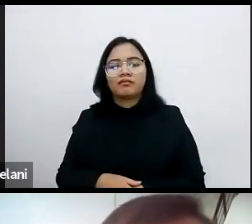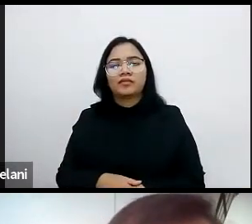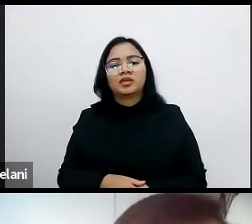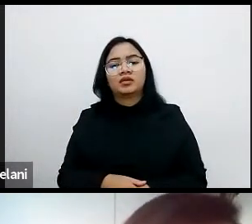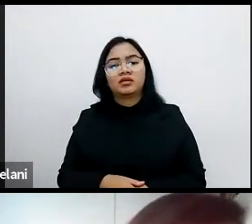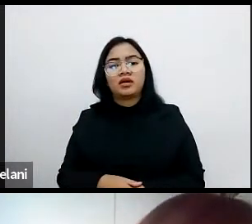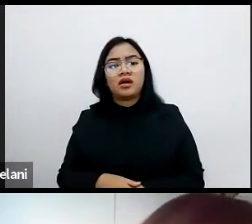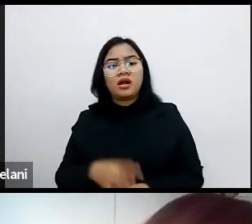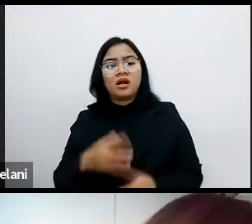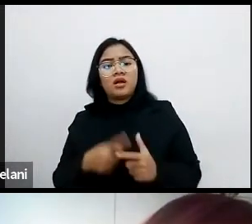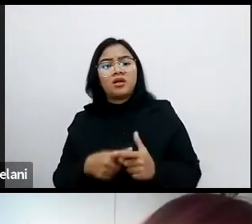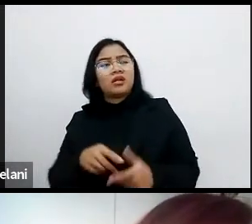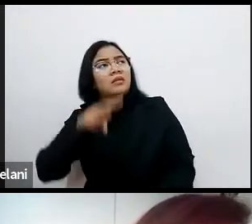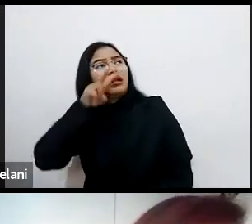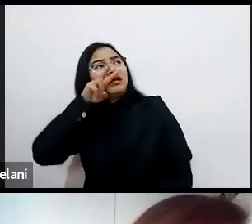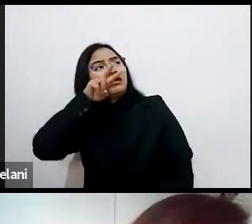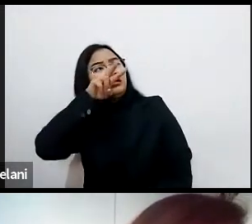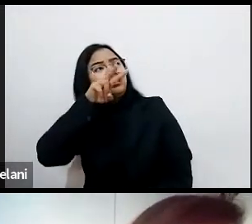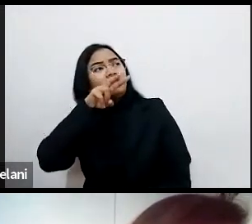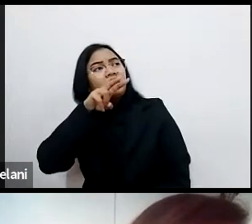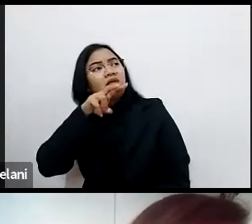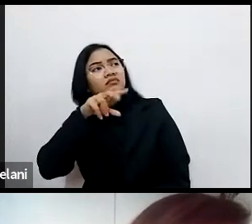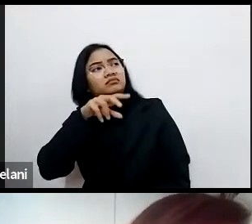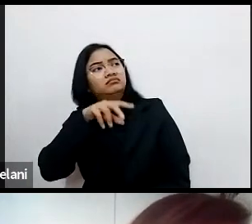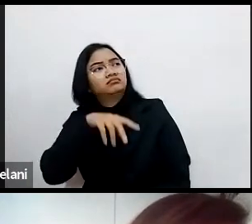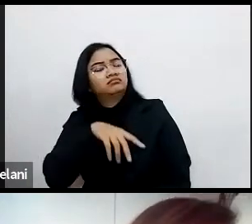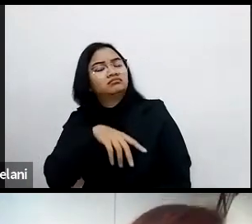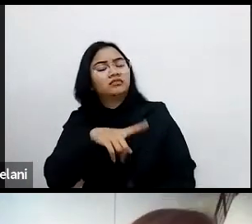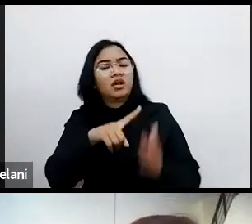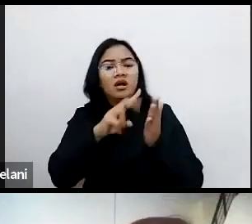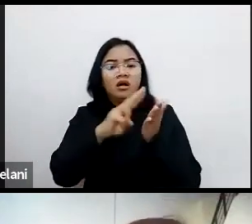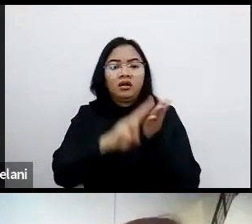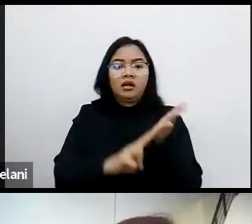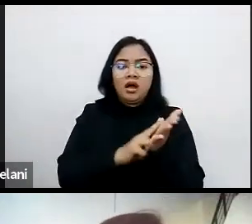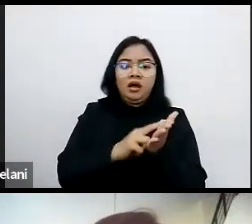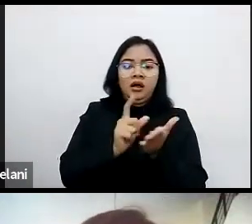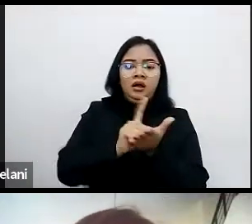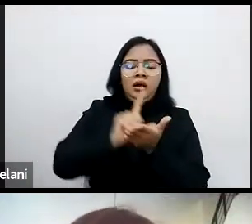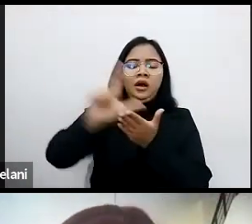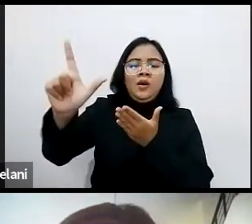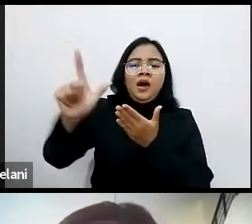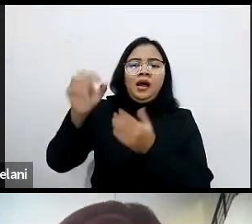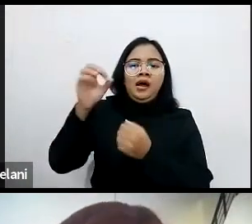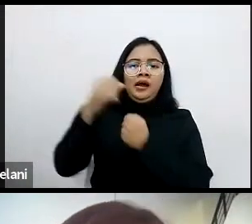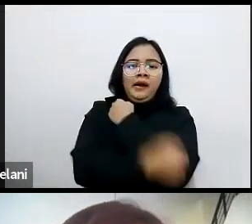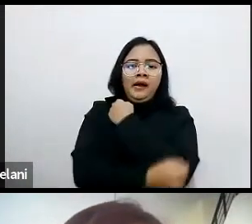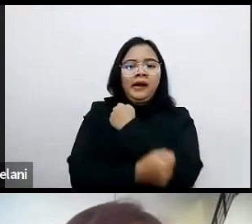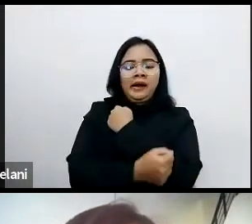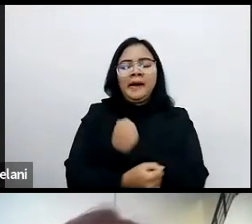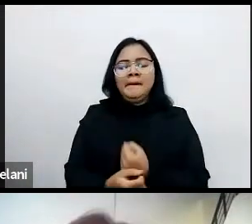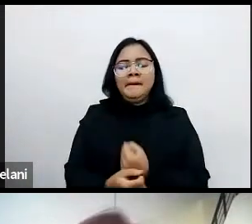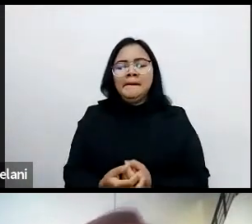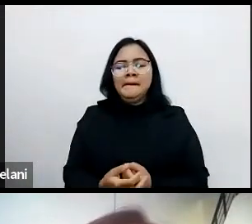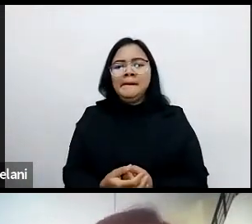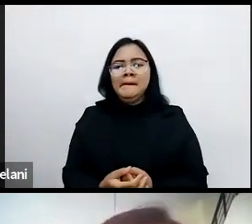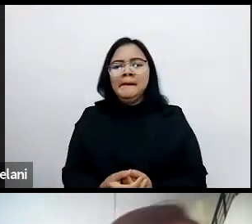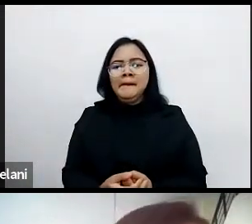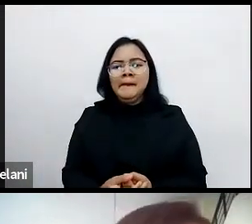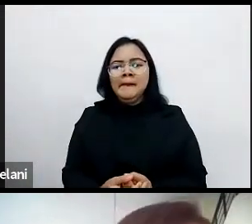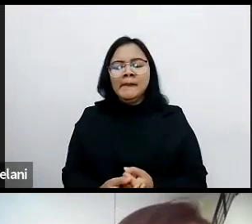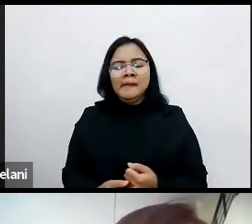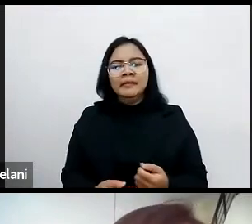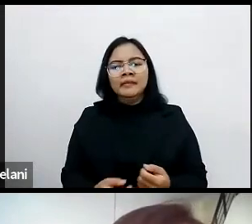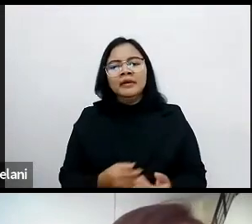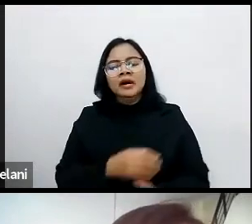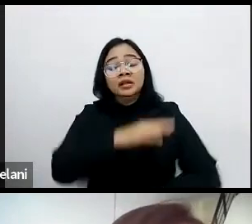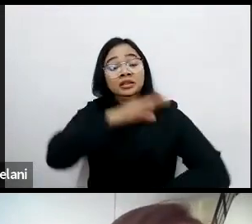luar negeri kan, beberapa teman juga menyebutkan bahwa di kampus luar negeri mewajibkan semua staf itu mengikuti training sexual